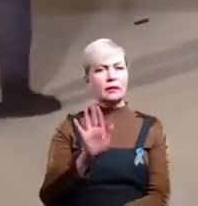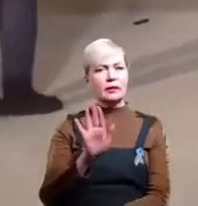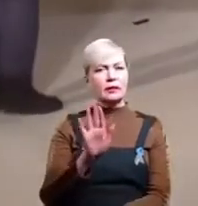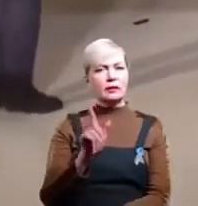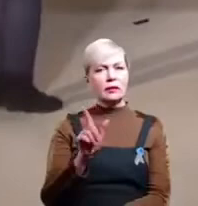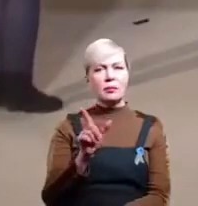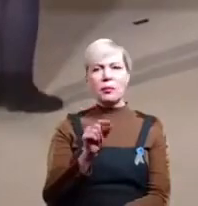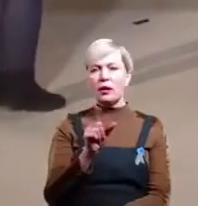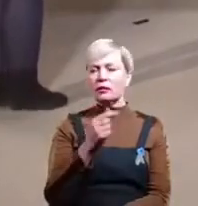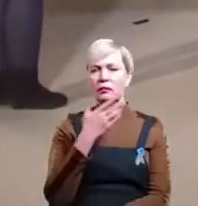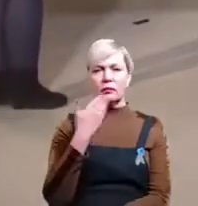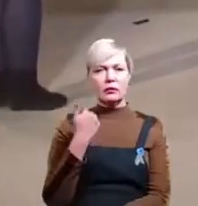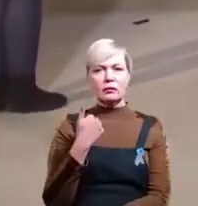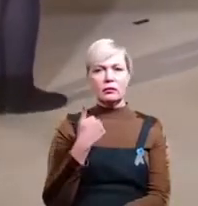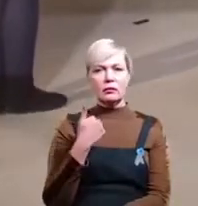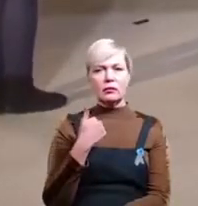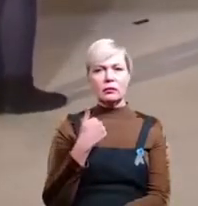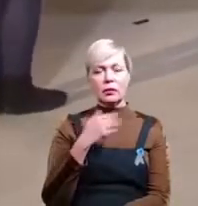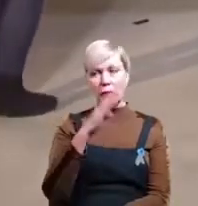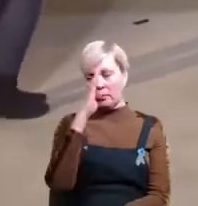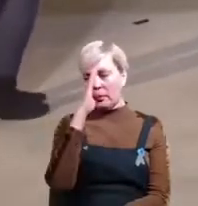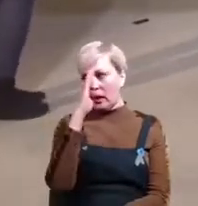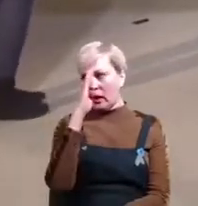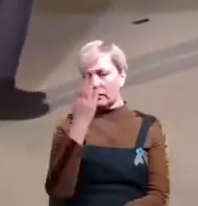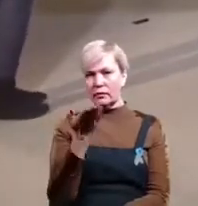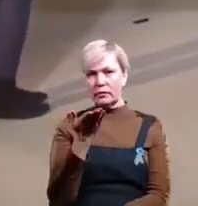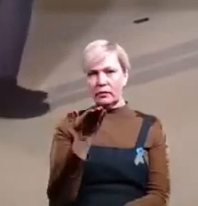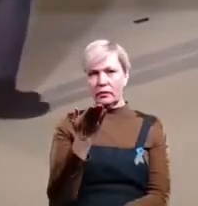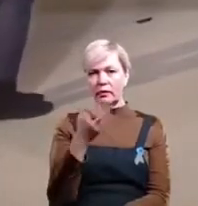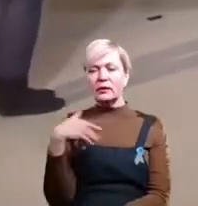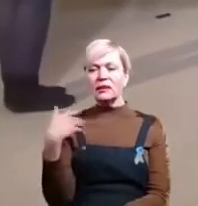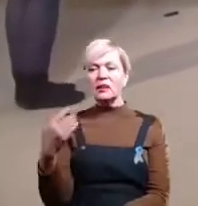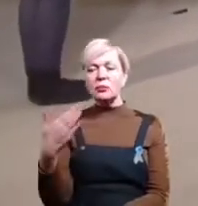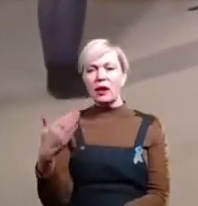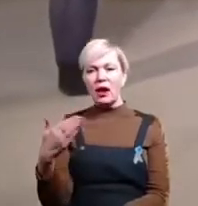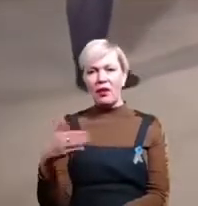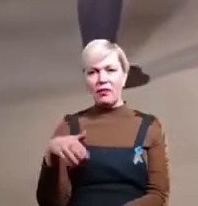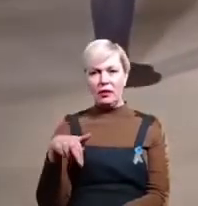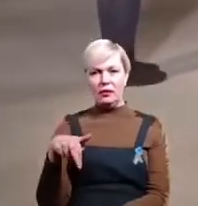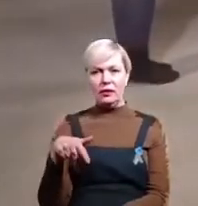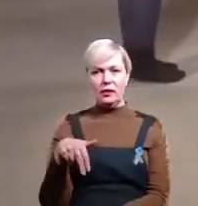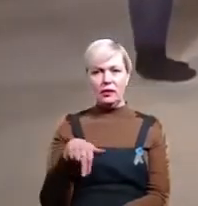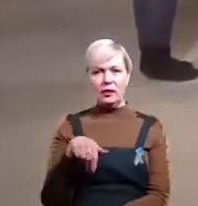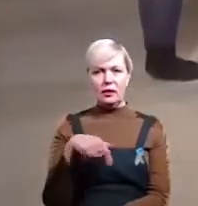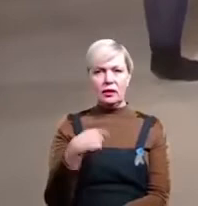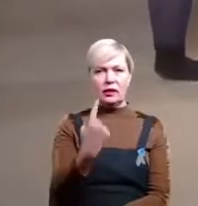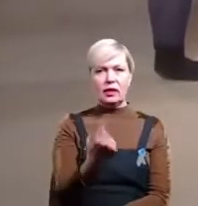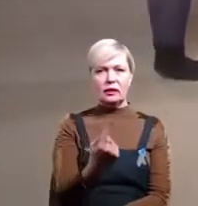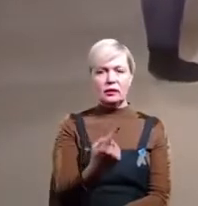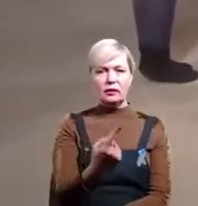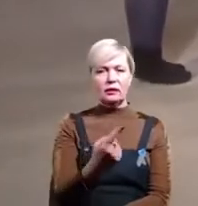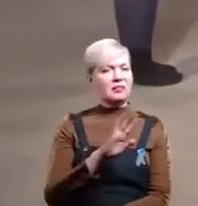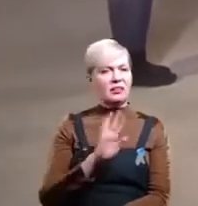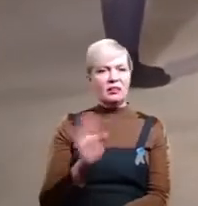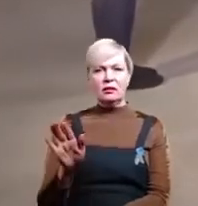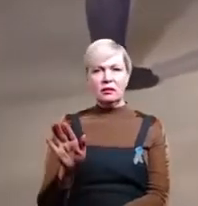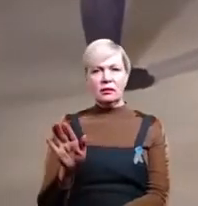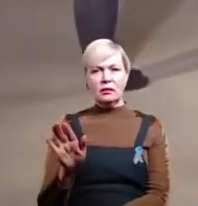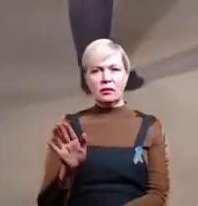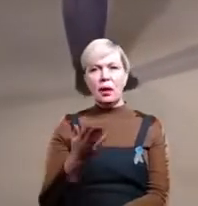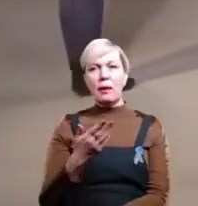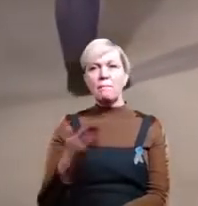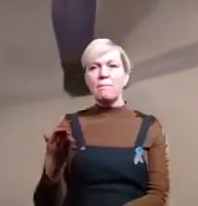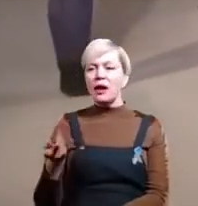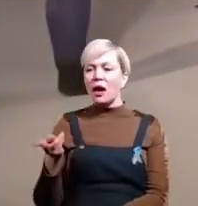нет. Парни, вы стояли, у вас правая нога. И нет. Мы